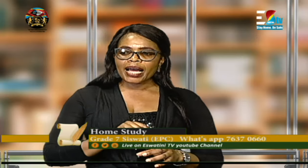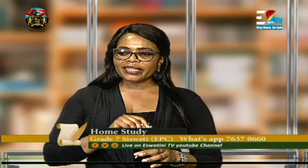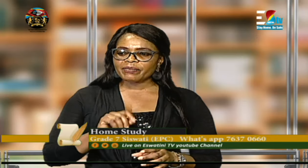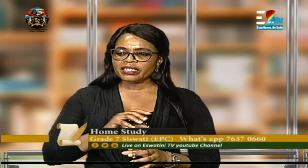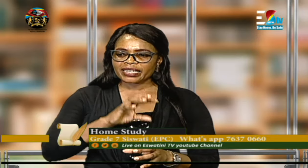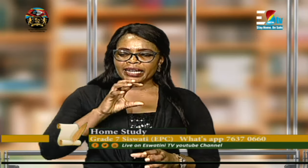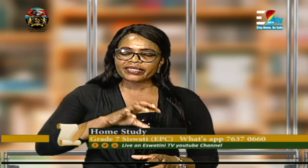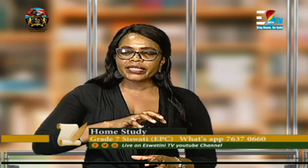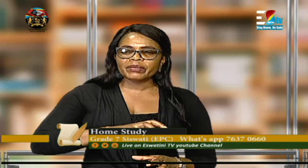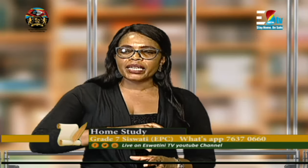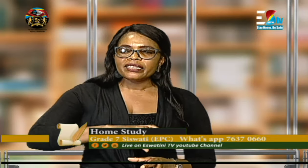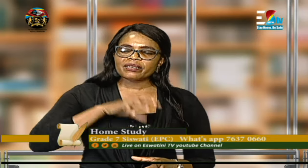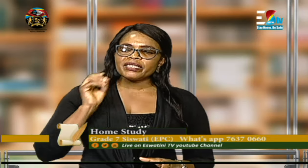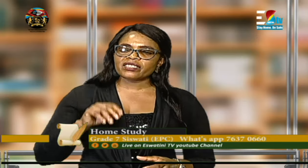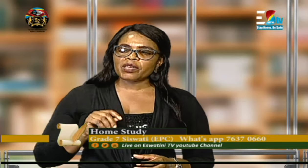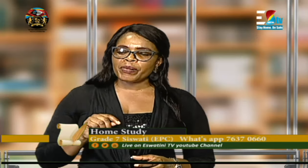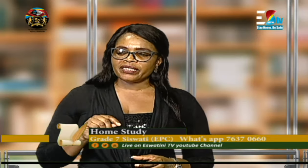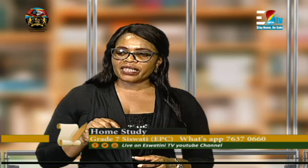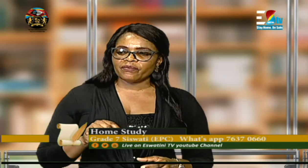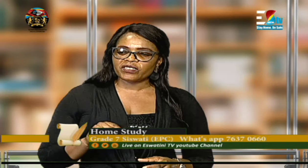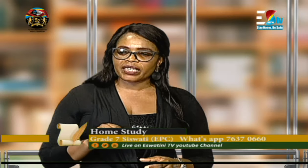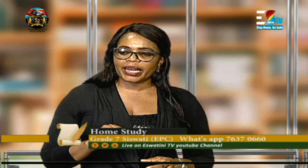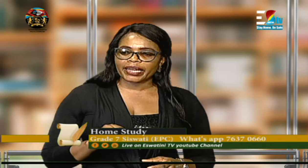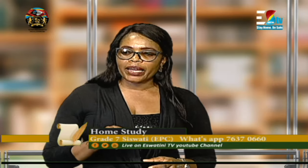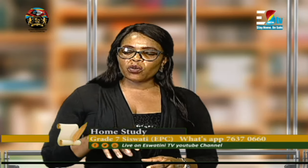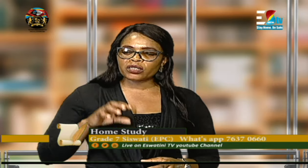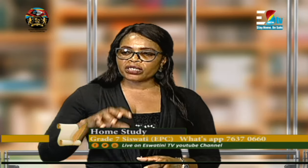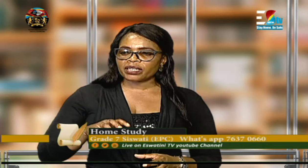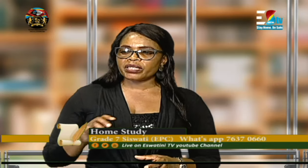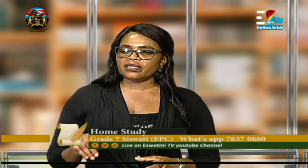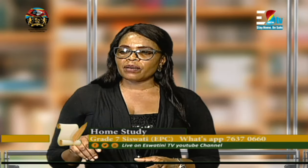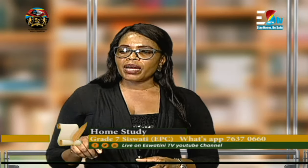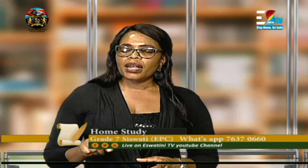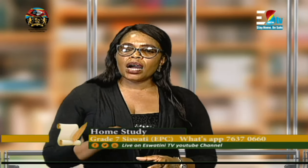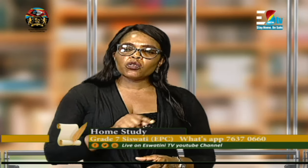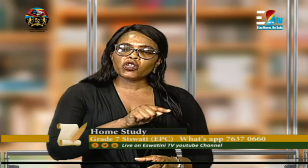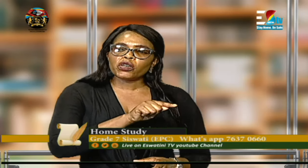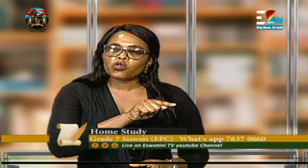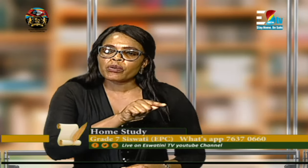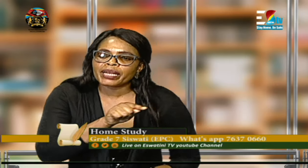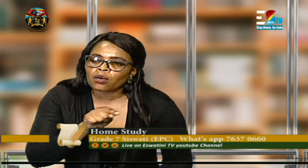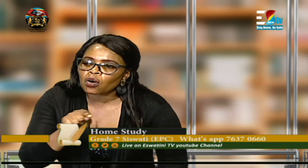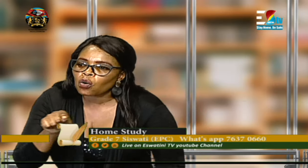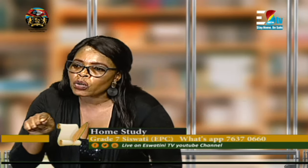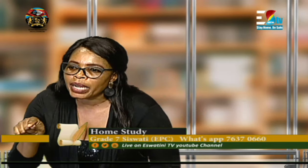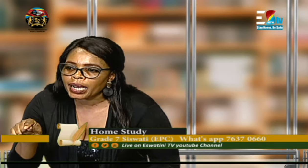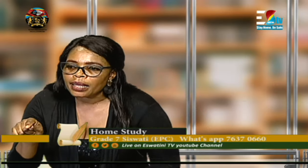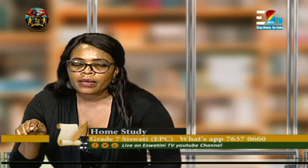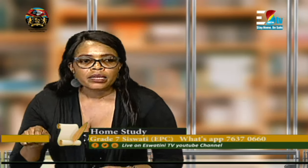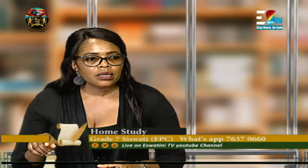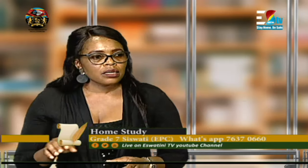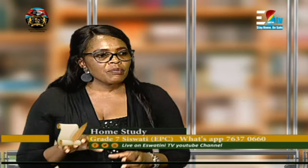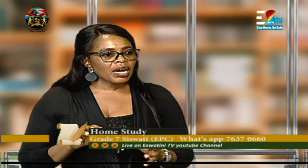khona asebenzise ngathi nje mina sebenzisa ipenseli mfundze ekhaya kulencwadi yakho etindzaba la utohle udwebela